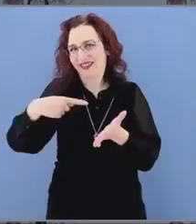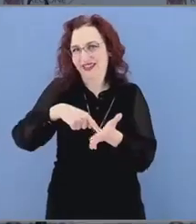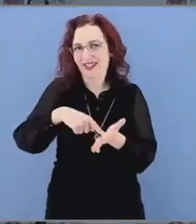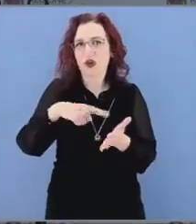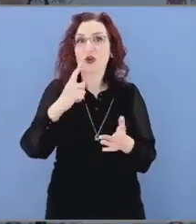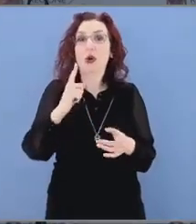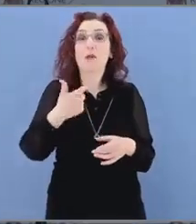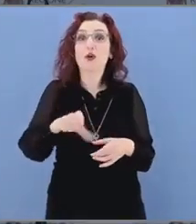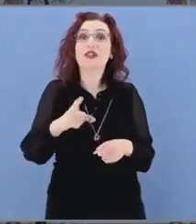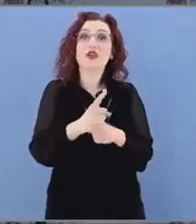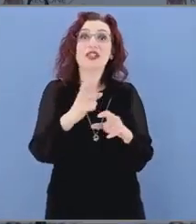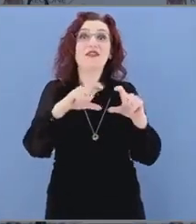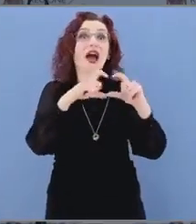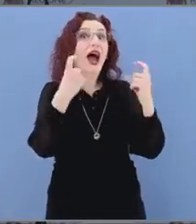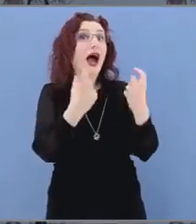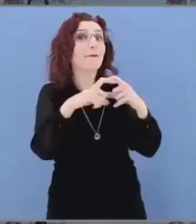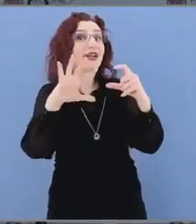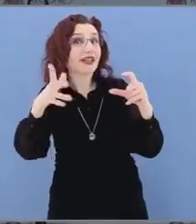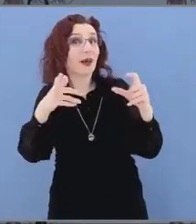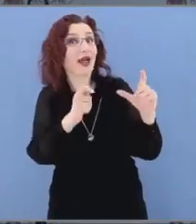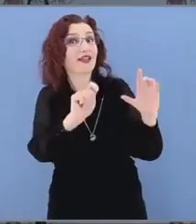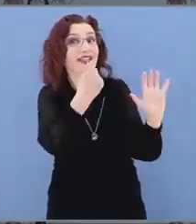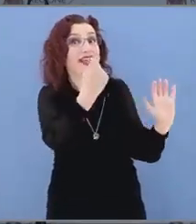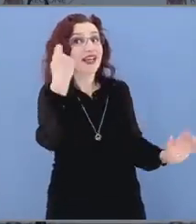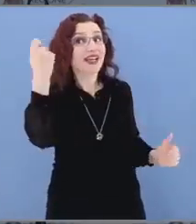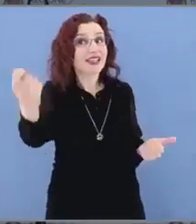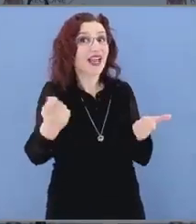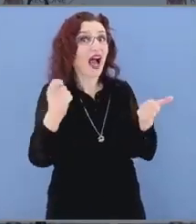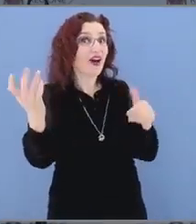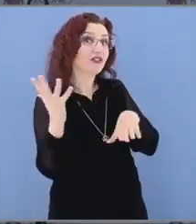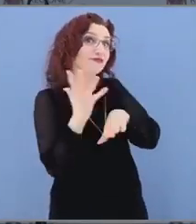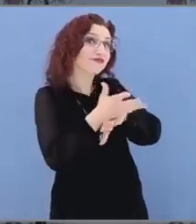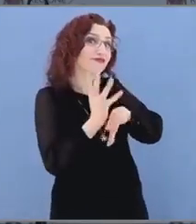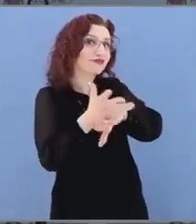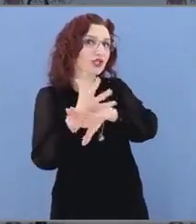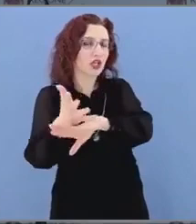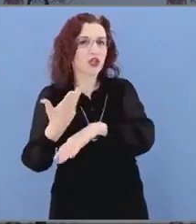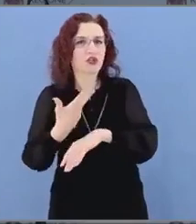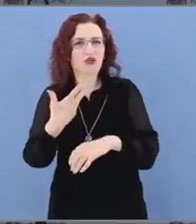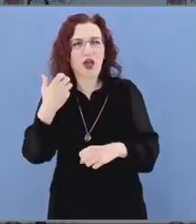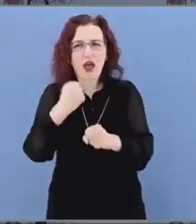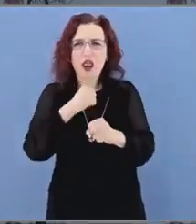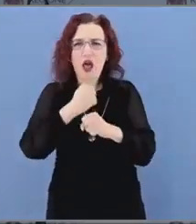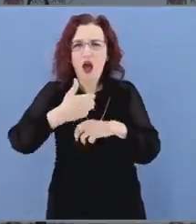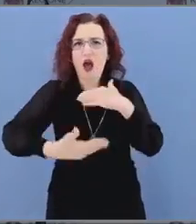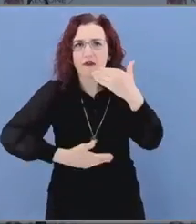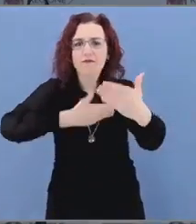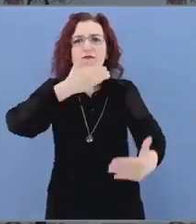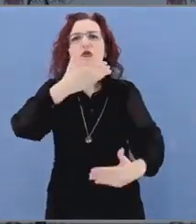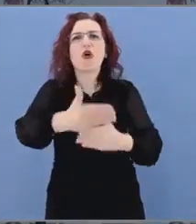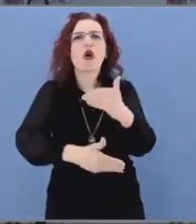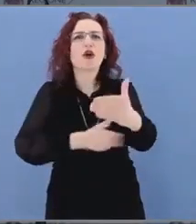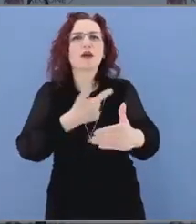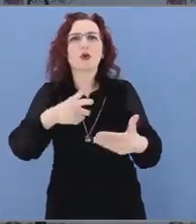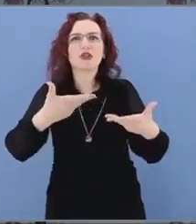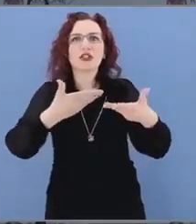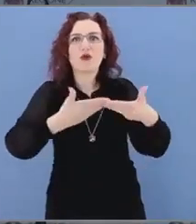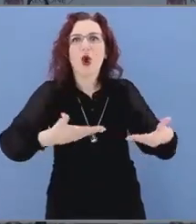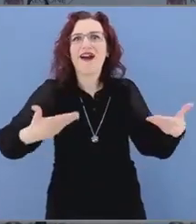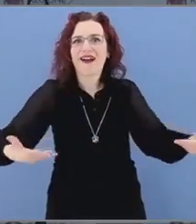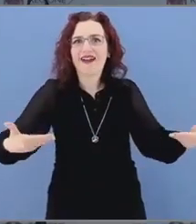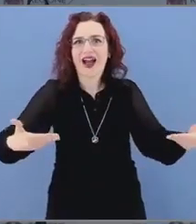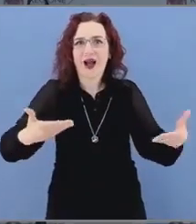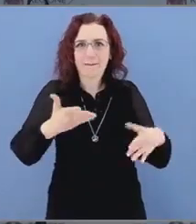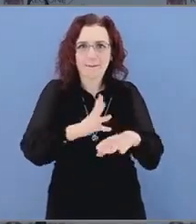consegnare. Stanno andando avanti i lavori delle gru per rendere possibile l'intervento del campo e quindi dare anche la parte